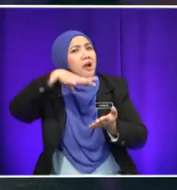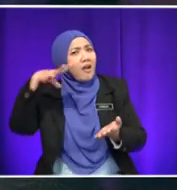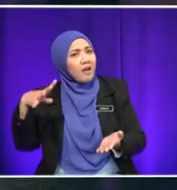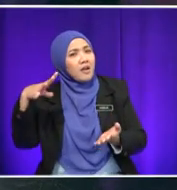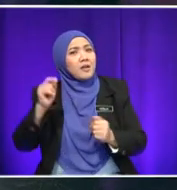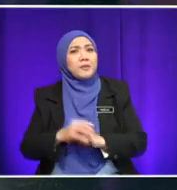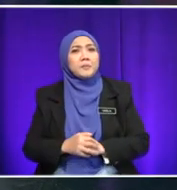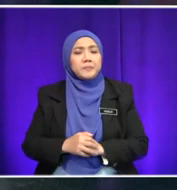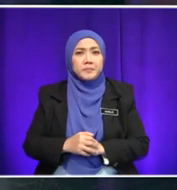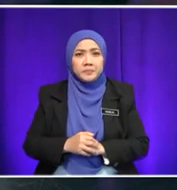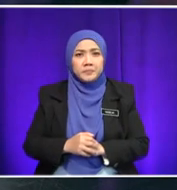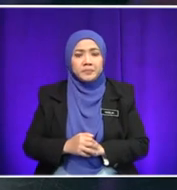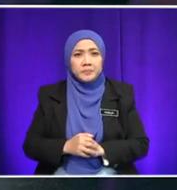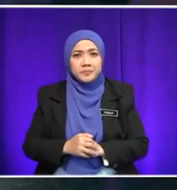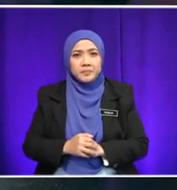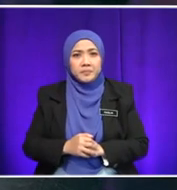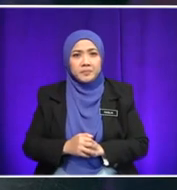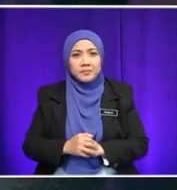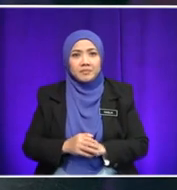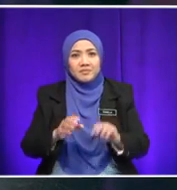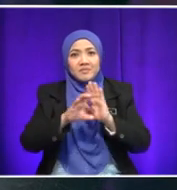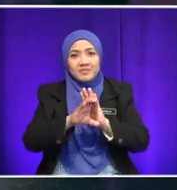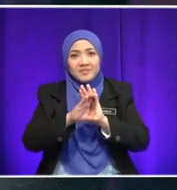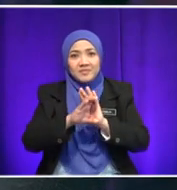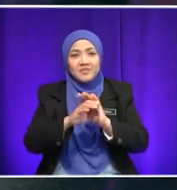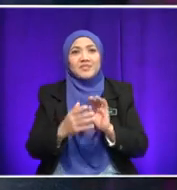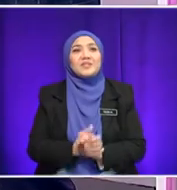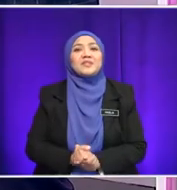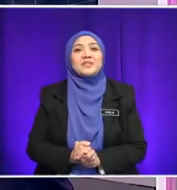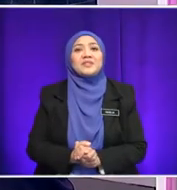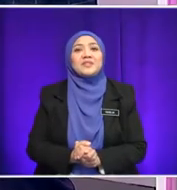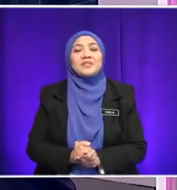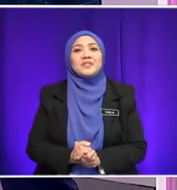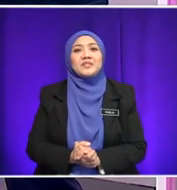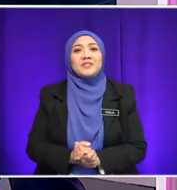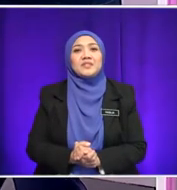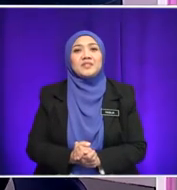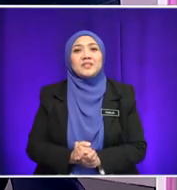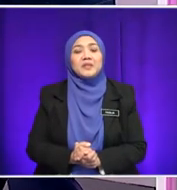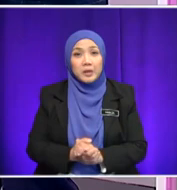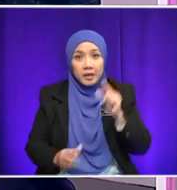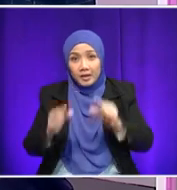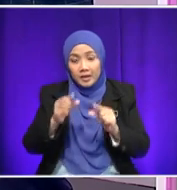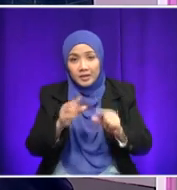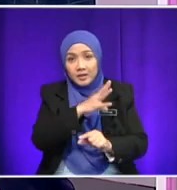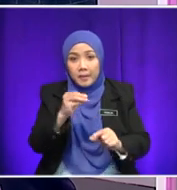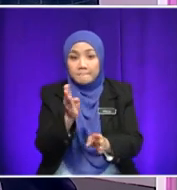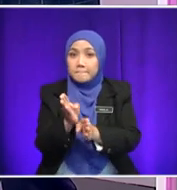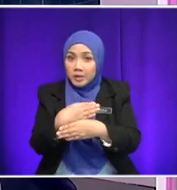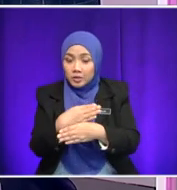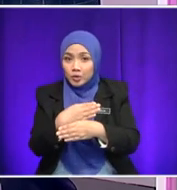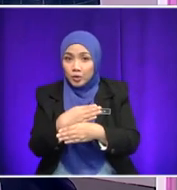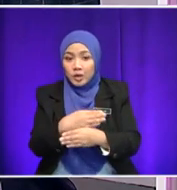melambangkan image seseorang contoh Oke seterusnya memilih gaya dan bentuk gubahan bunga mengikut